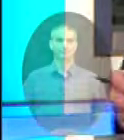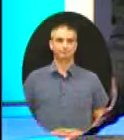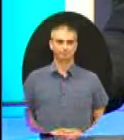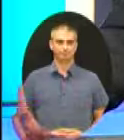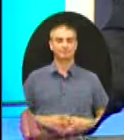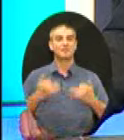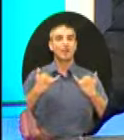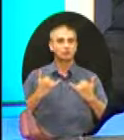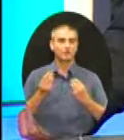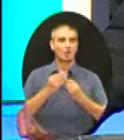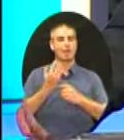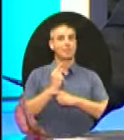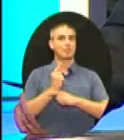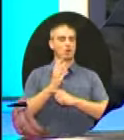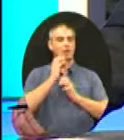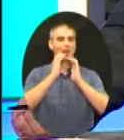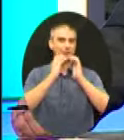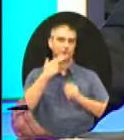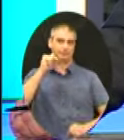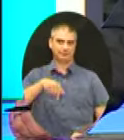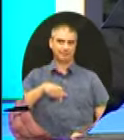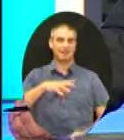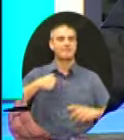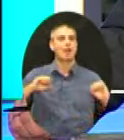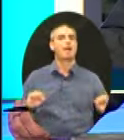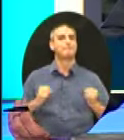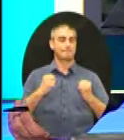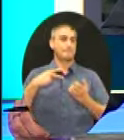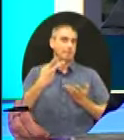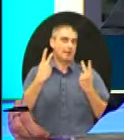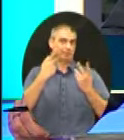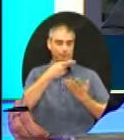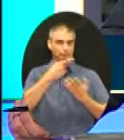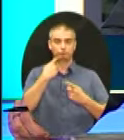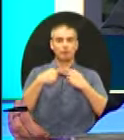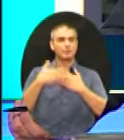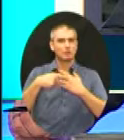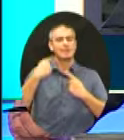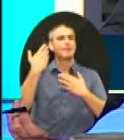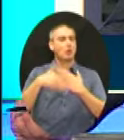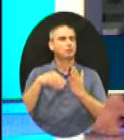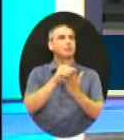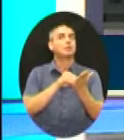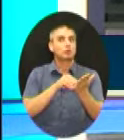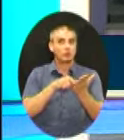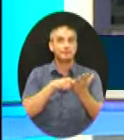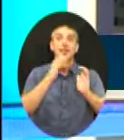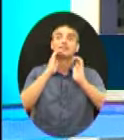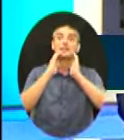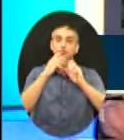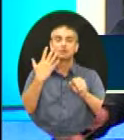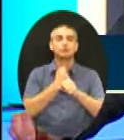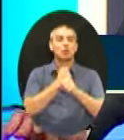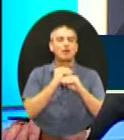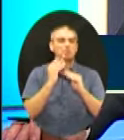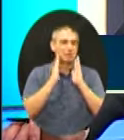ועכשיו כמה דקות לתקשורת הישראלית ולמעמד שלה בשנים האחרונות בימים האחרונים התפרס נתונים לפיהם התקשורת זוכה